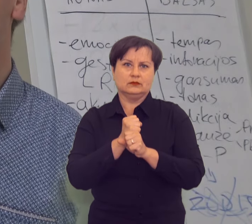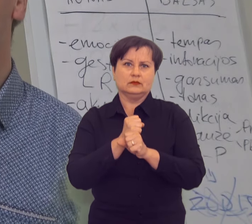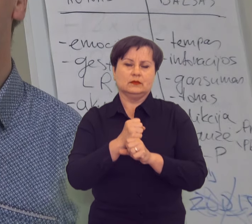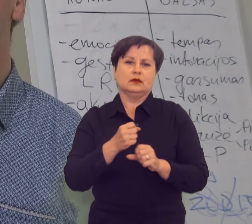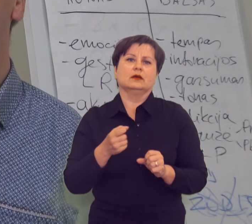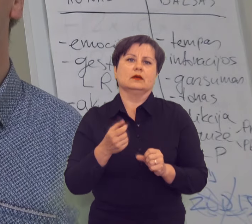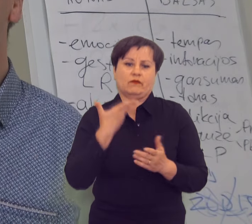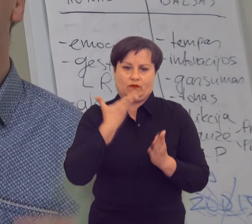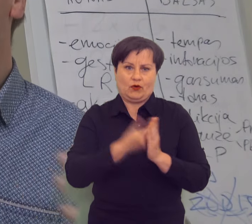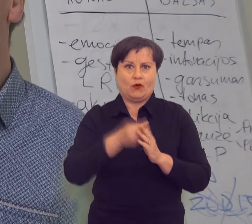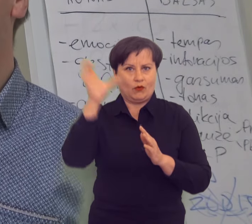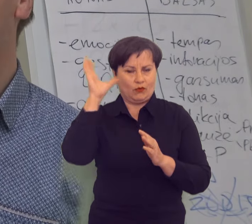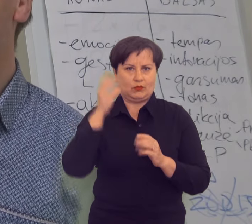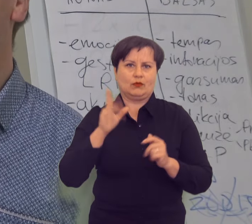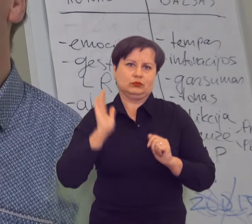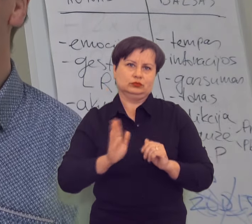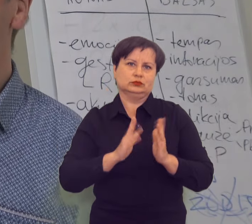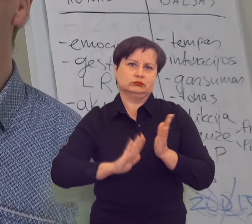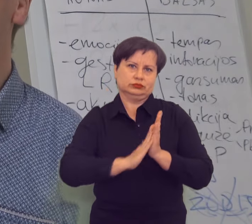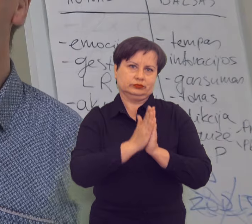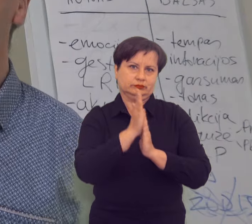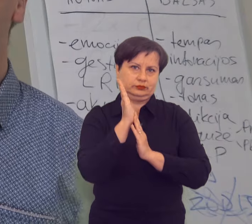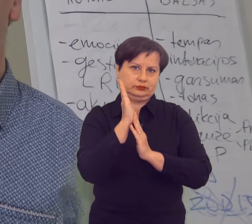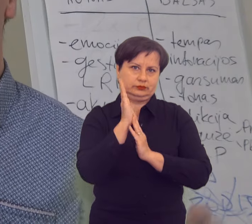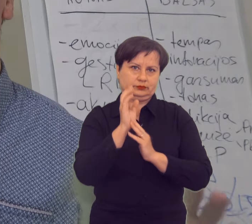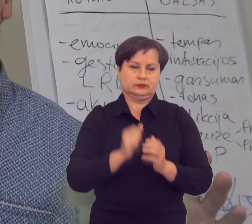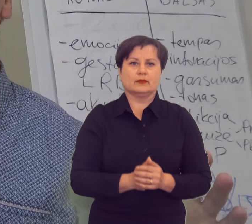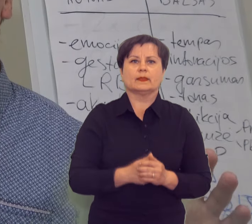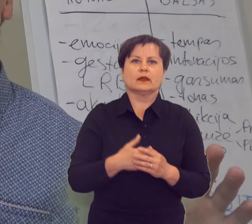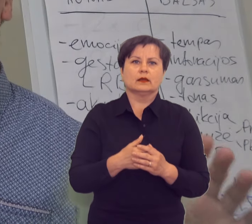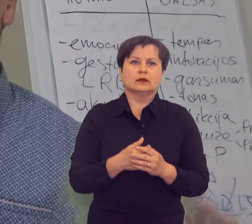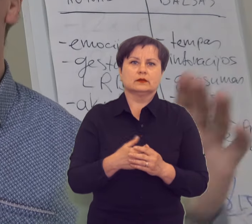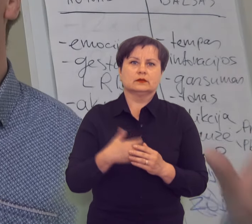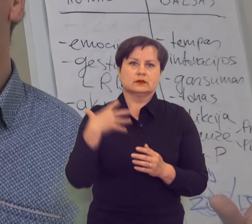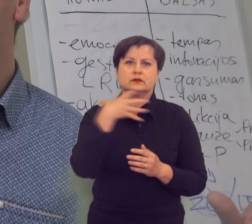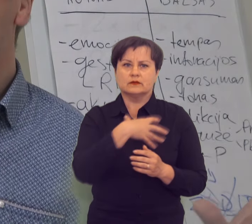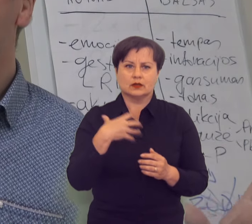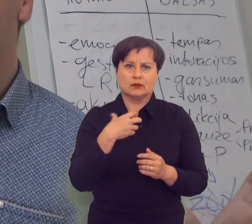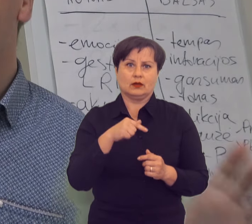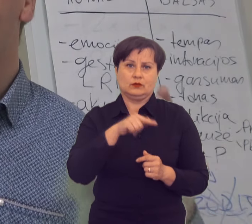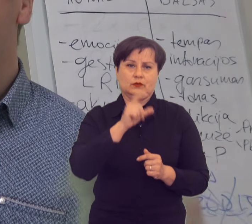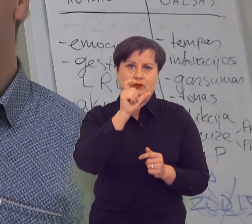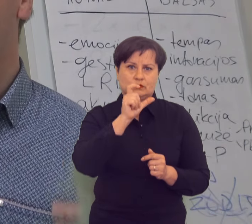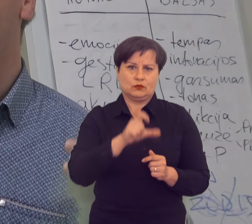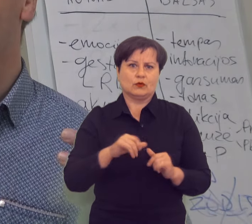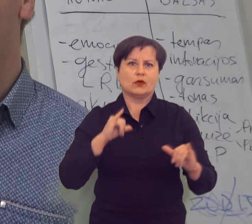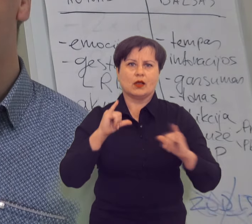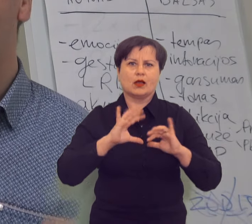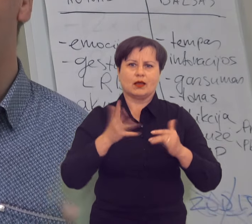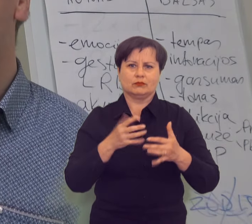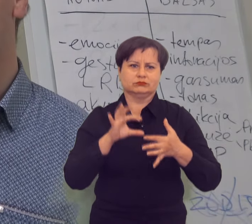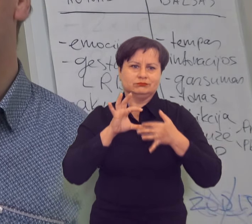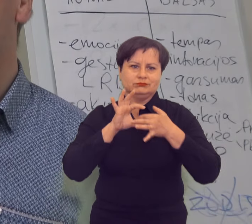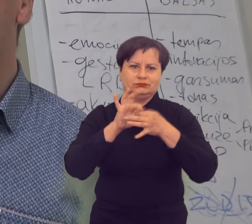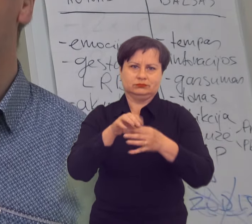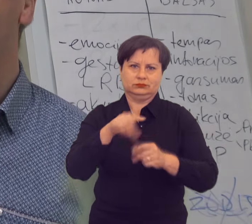kompetencijas, jie ir karjerą padarys ir daug pinigų uždirbs. Bet tai jau turi būti kaip pasiekmė to, kad žmogus daro tai, kam